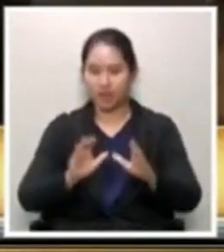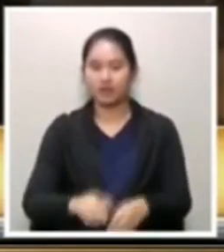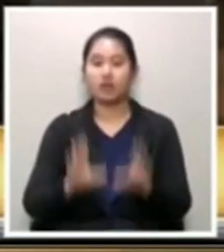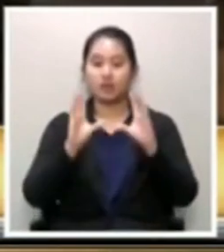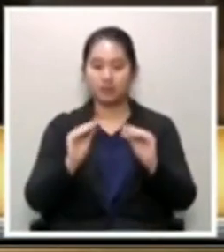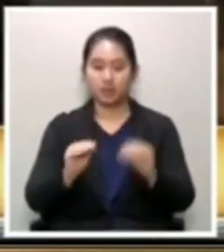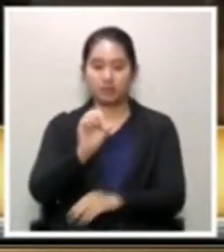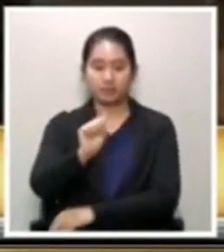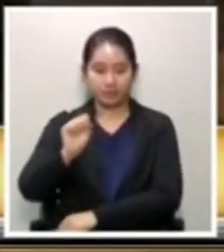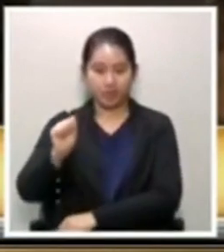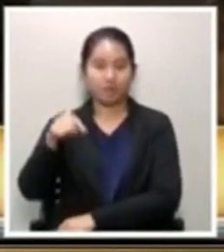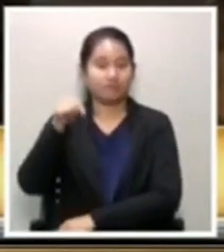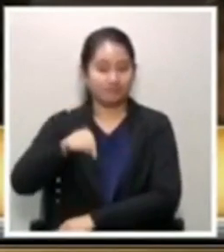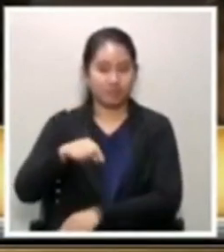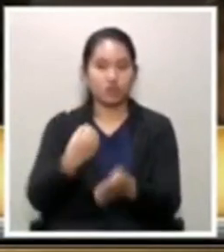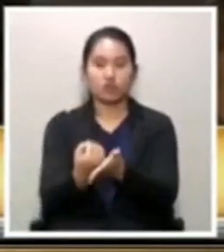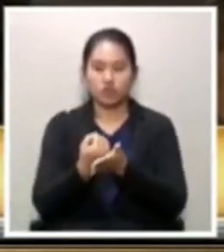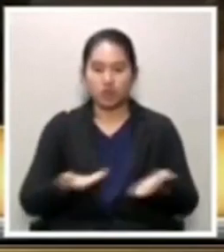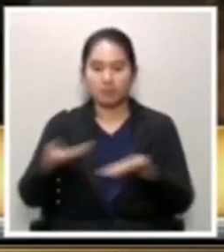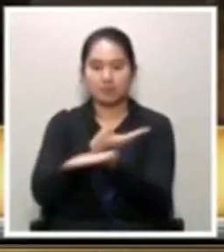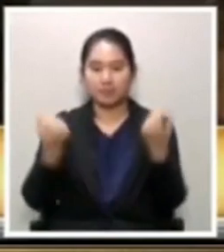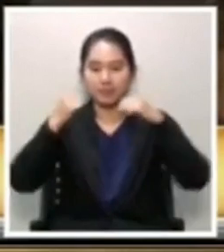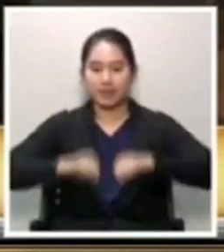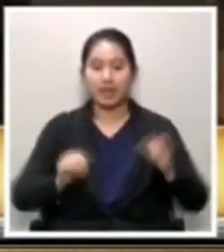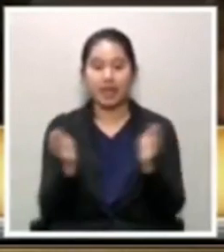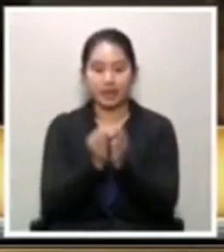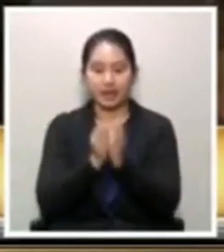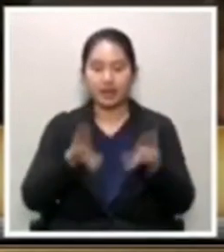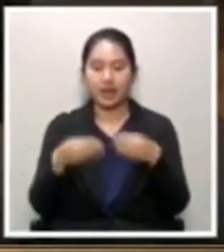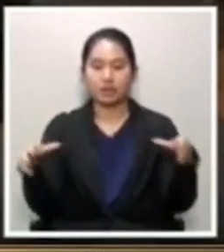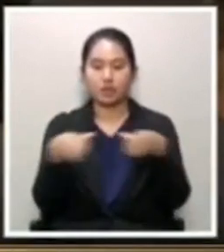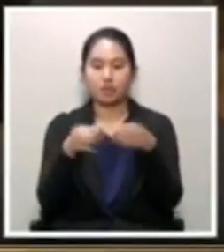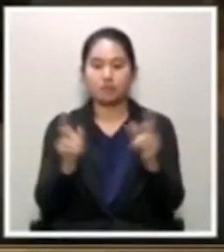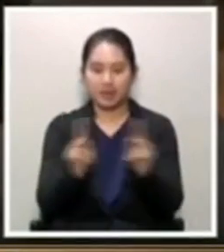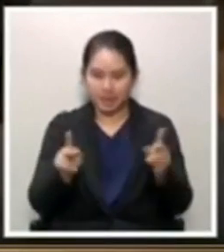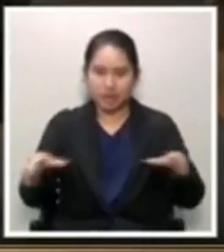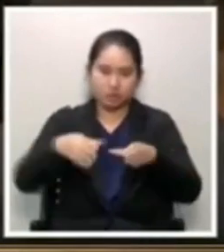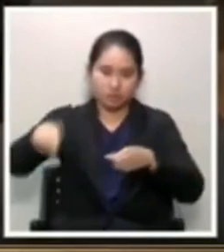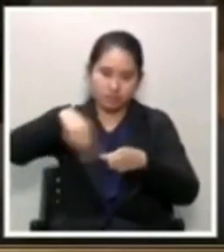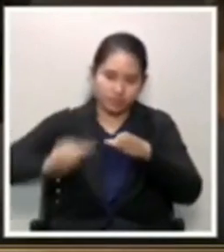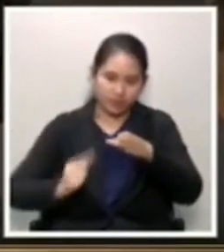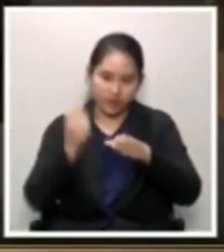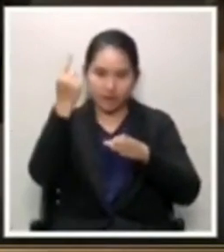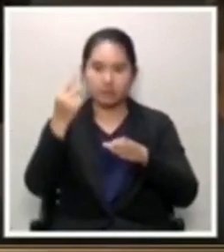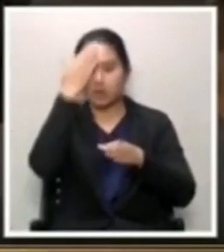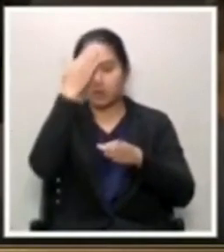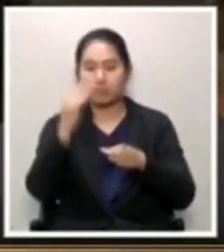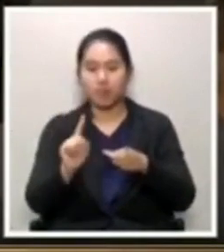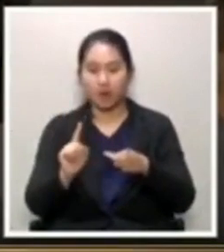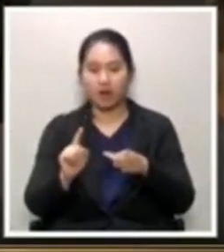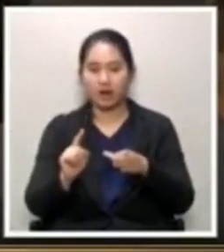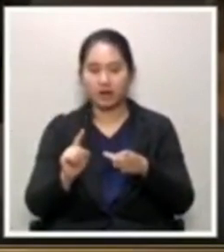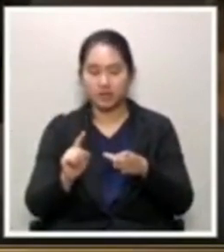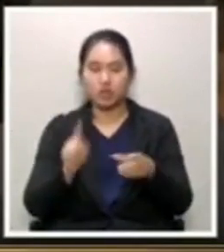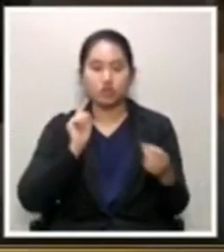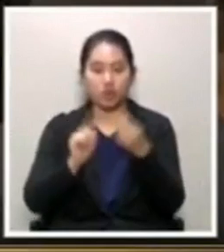ห่งนี้ช่วยกันพิจารณานะครับลงมติให้ความเห็นชอบตั้งคณะกรรมการวิสามัญชุดนี้ขึ้นมาครับเพื่อเป็นจุดเริ่มต้นของ